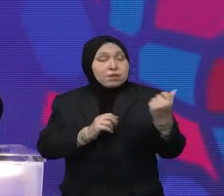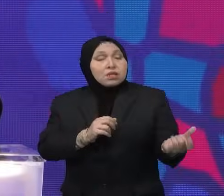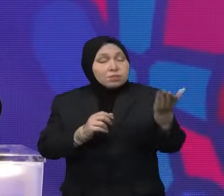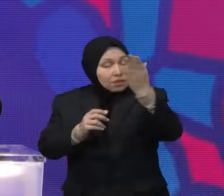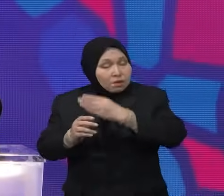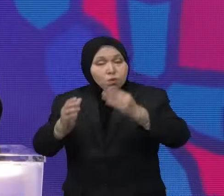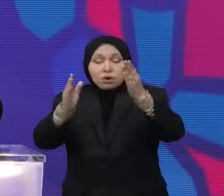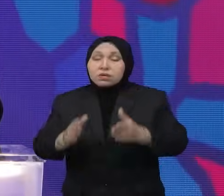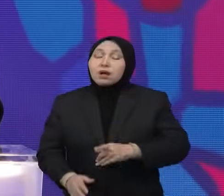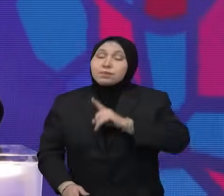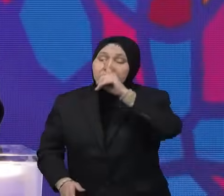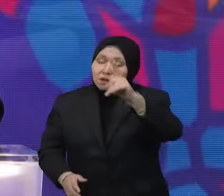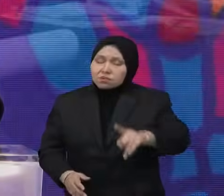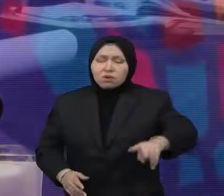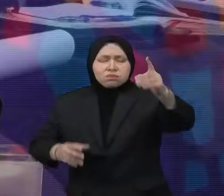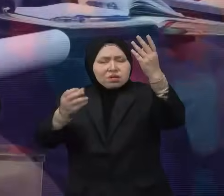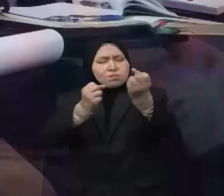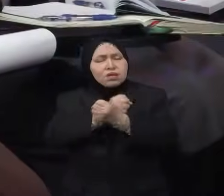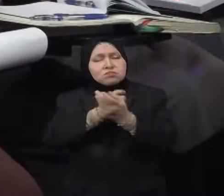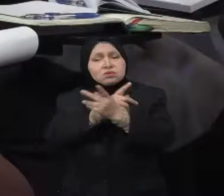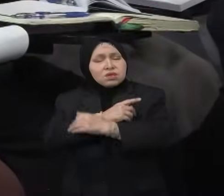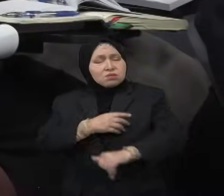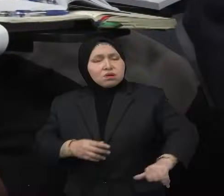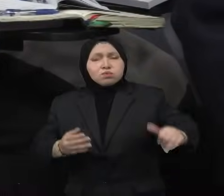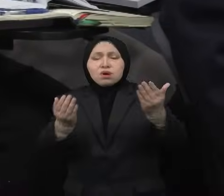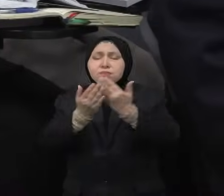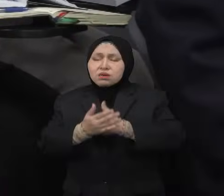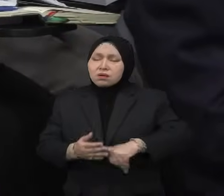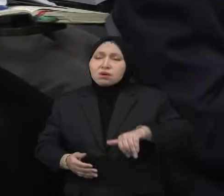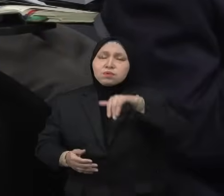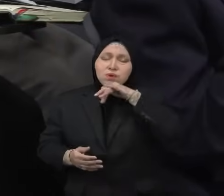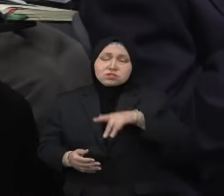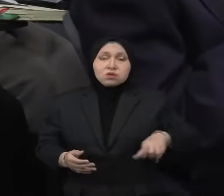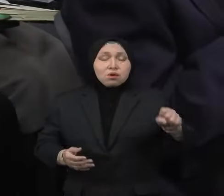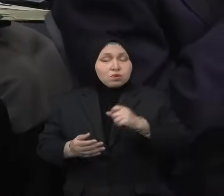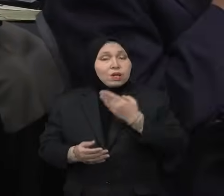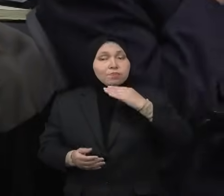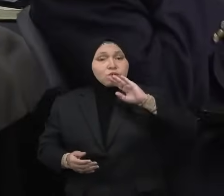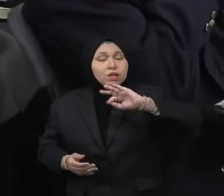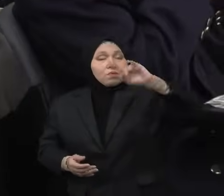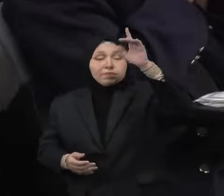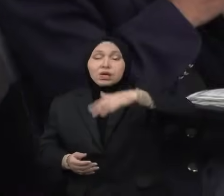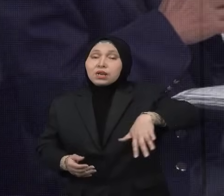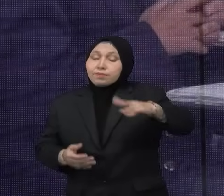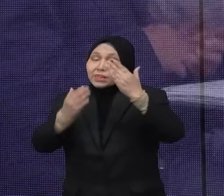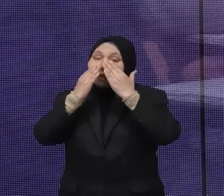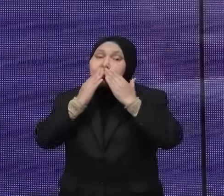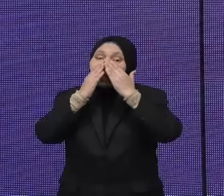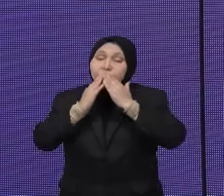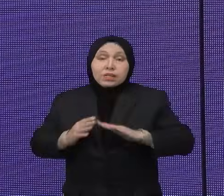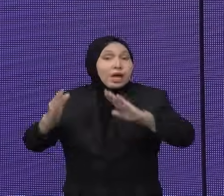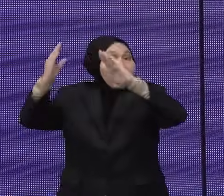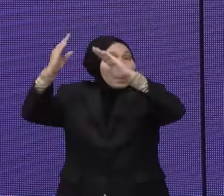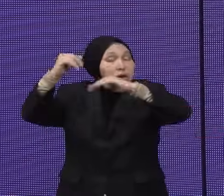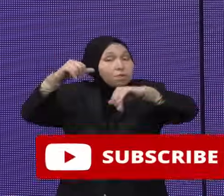benar, ya Allah. Ya Arhamar Rahimin. Wa sallallahu wasallam wa baraka ala Muhammad wa alhamdulillahi rabbil alamin. Amin, amin, ya Rabbal Alamin. Moga-moga